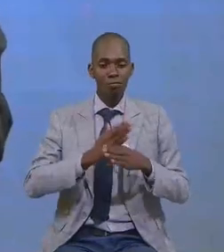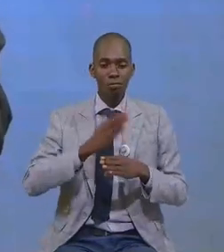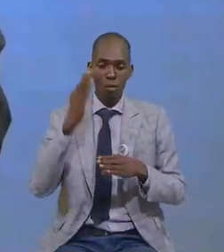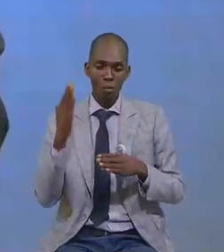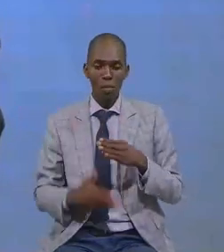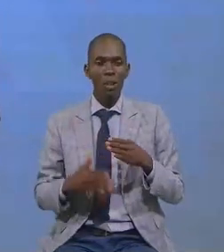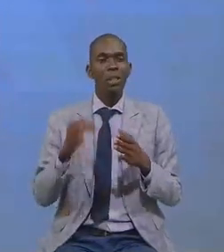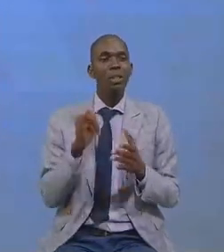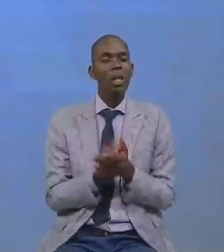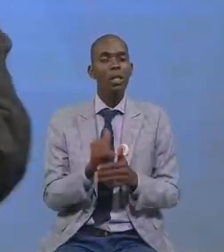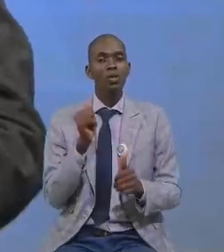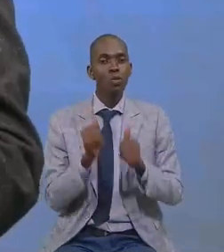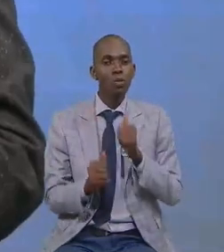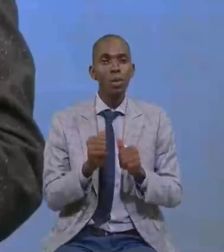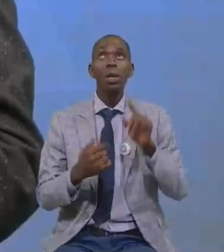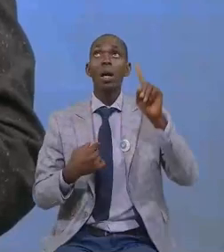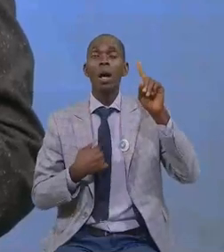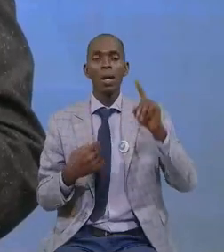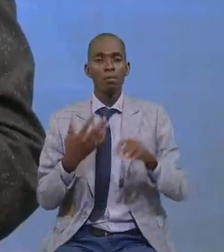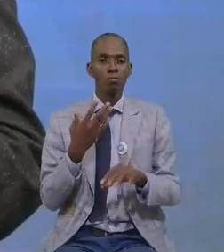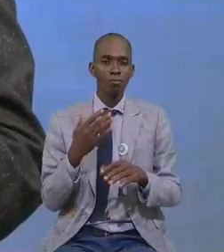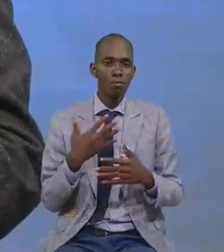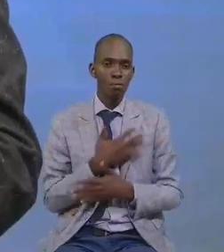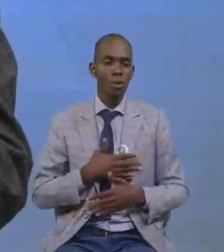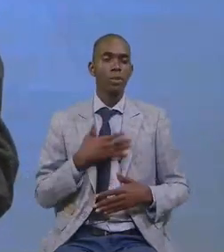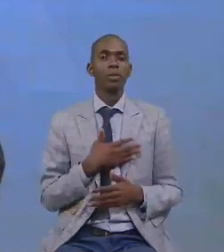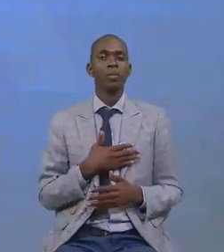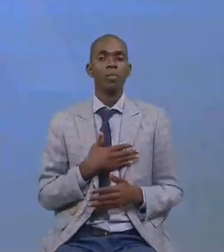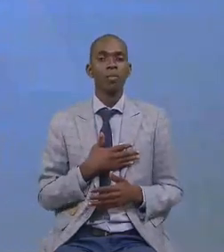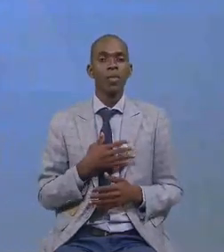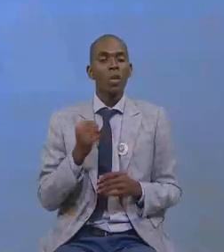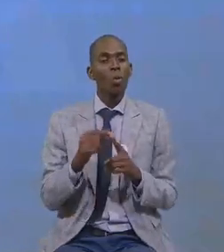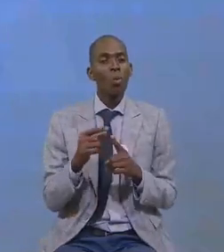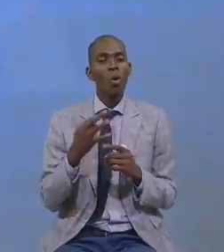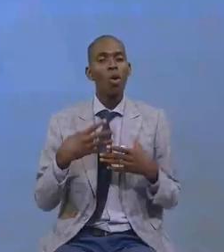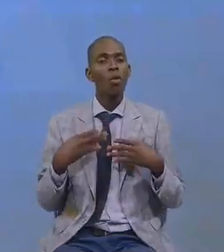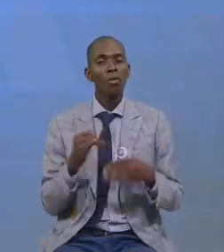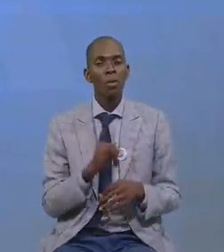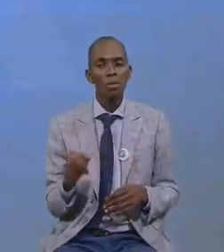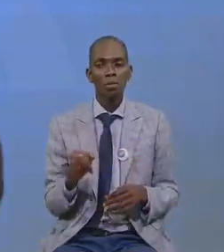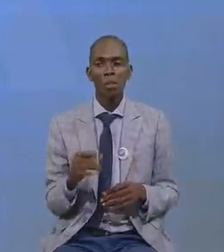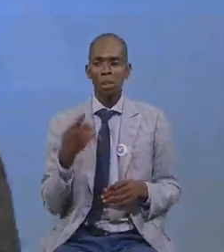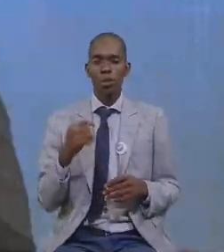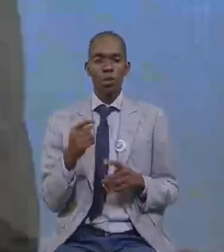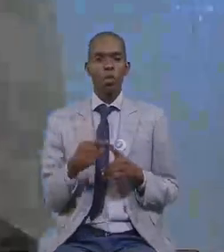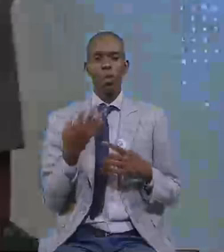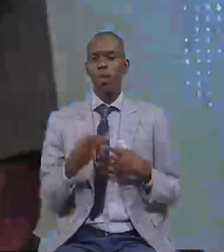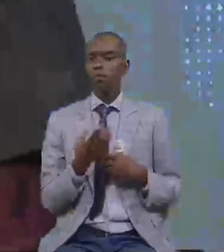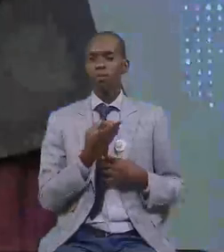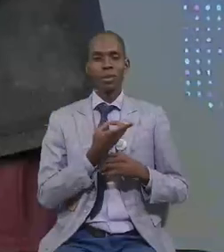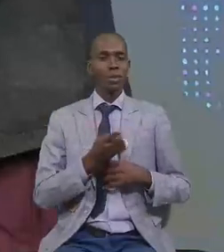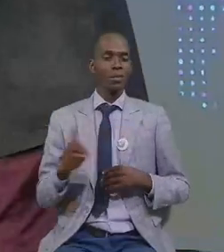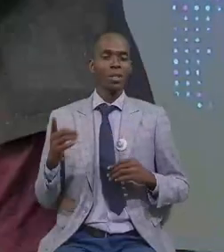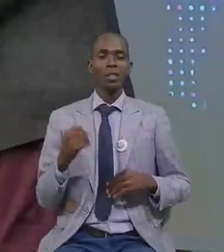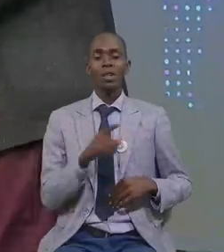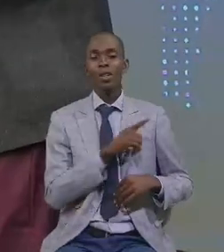exécuté ma volonté et accompli mes desseins. La parole de guérison,